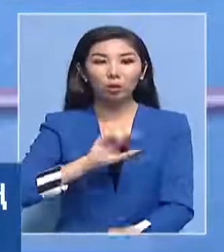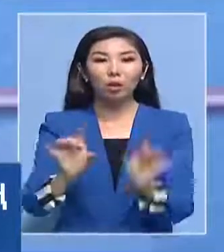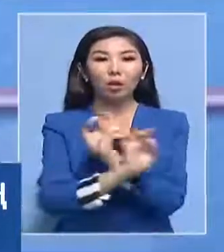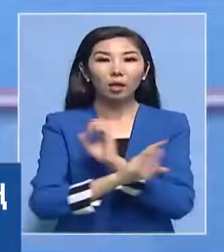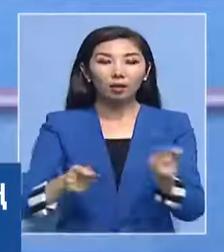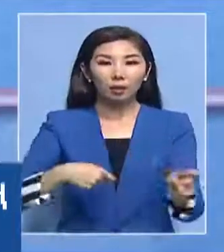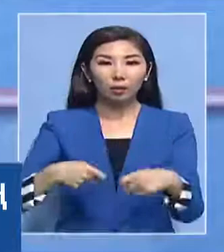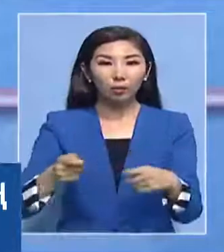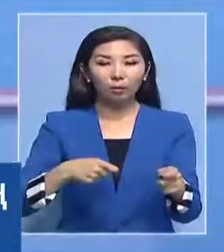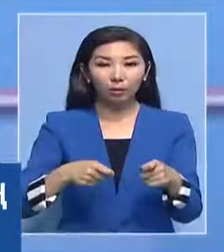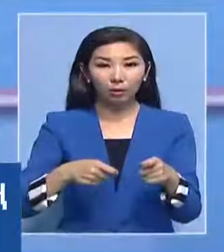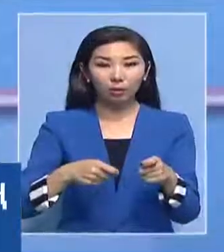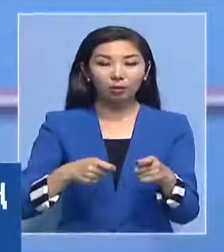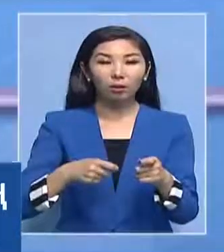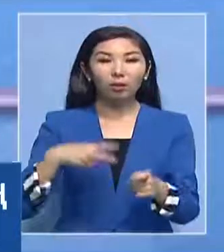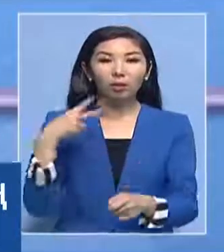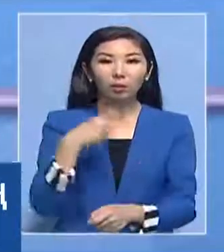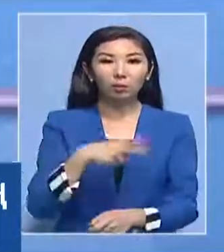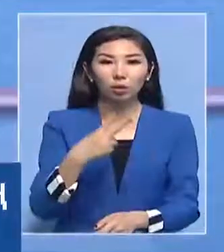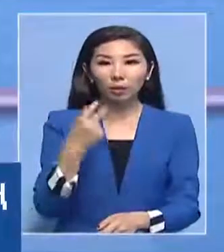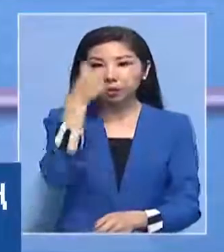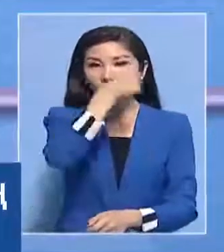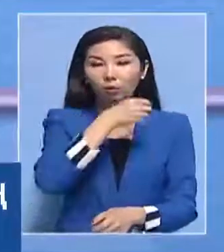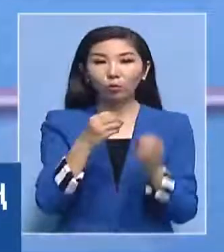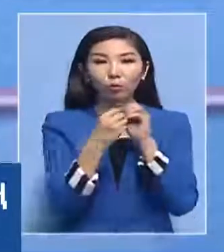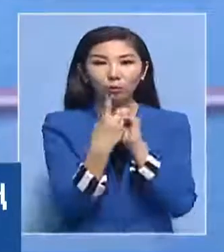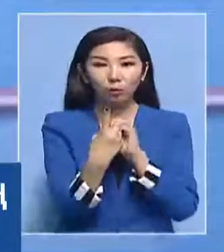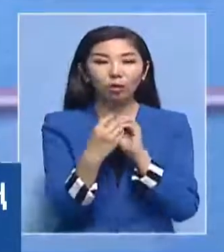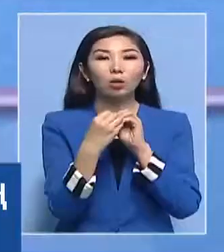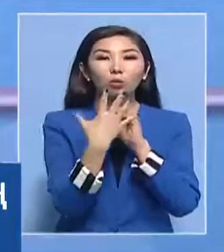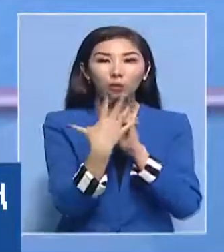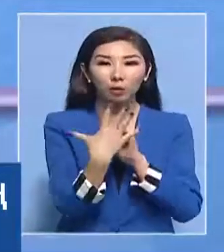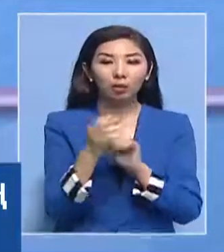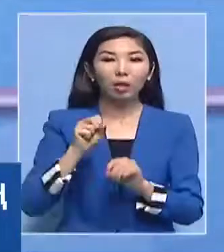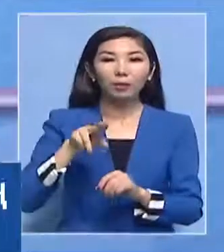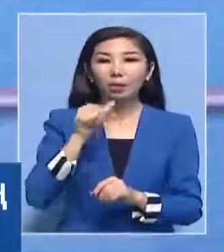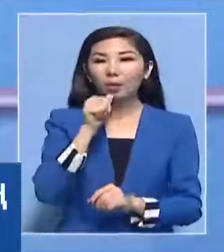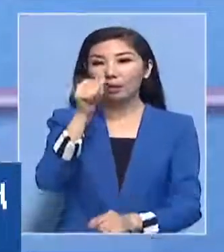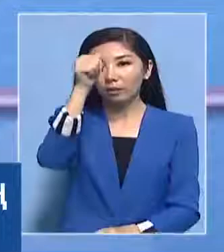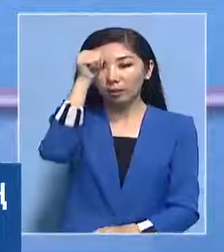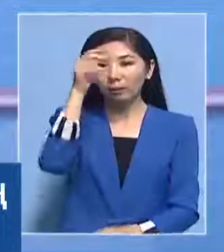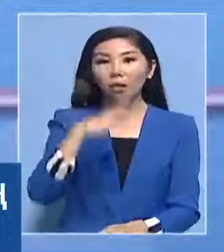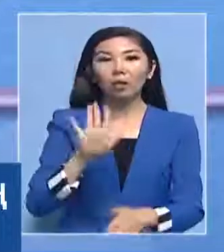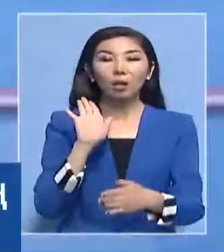атқару комитетінің 2020 жылдың 15 сәуір айында